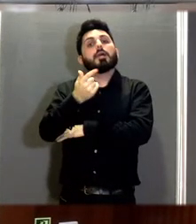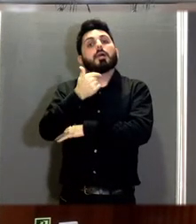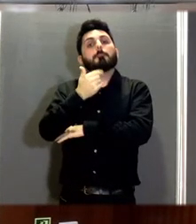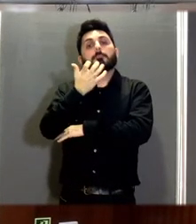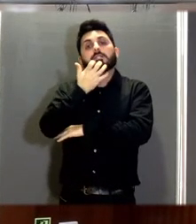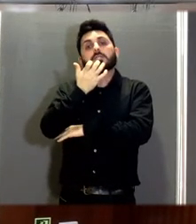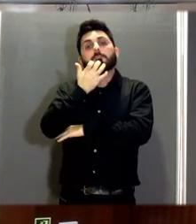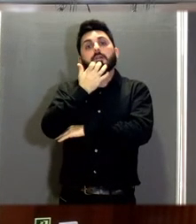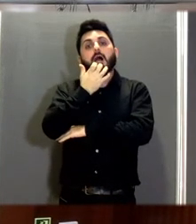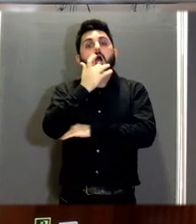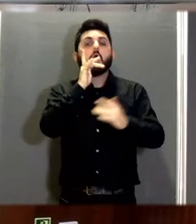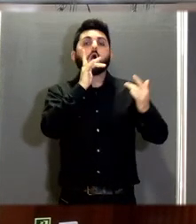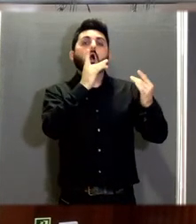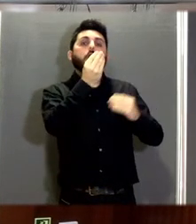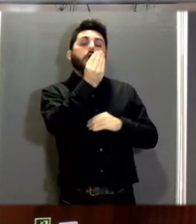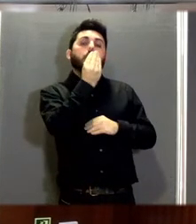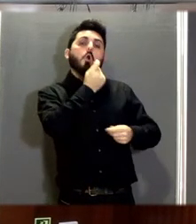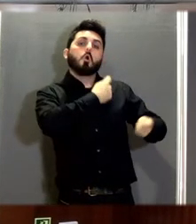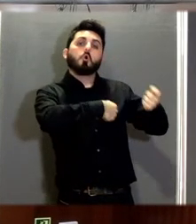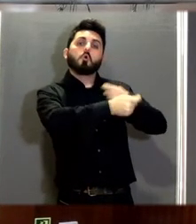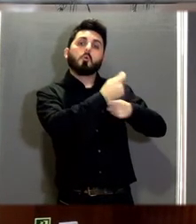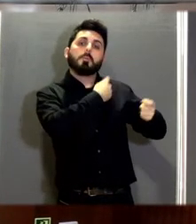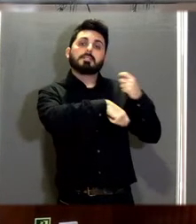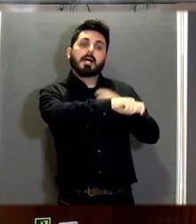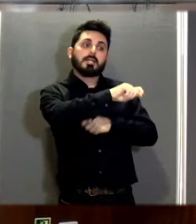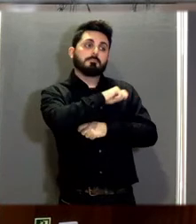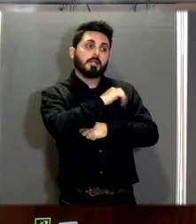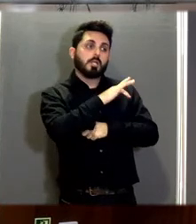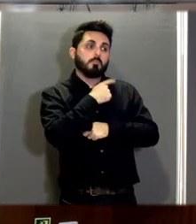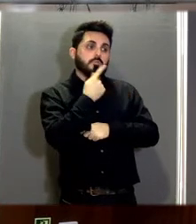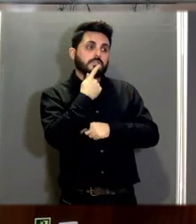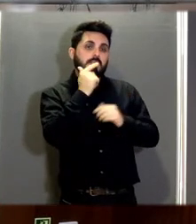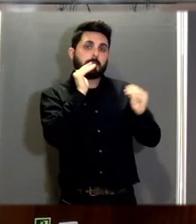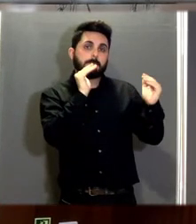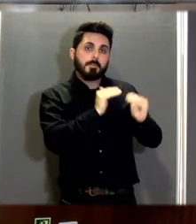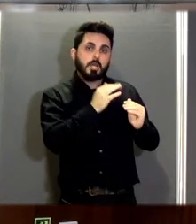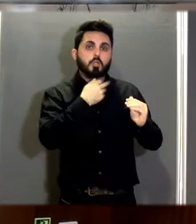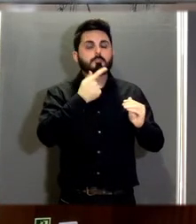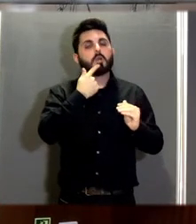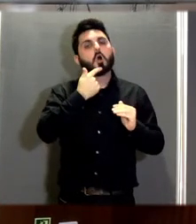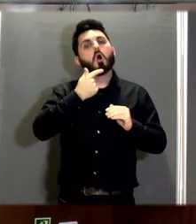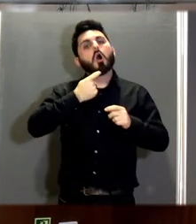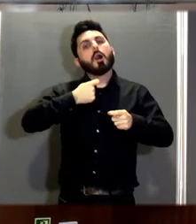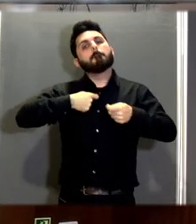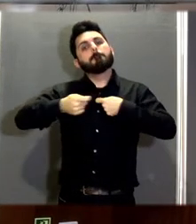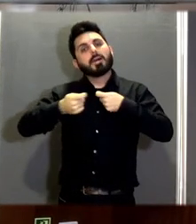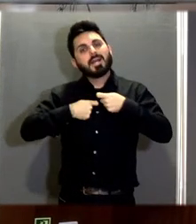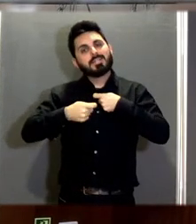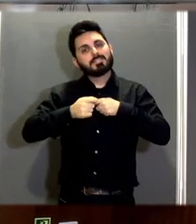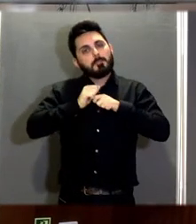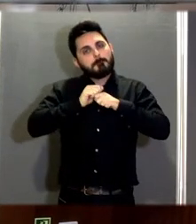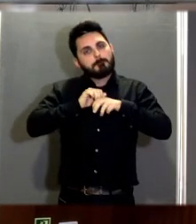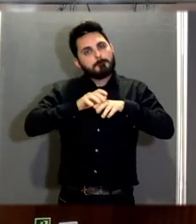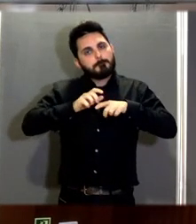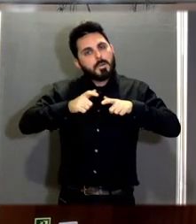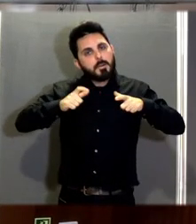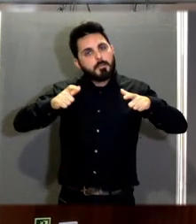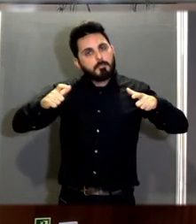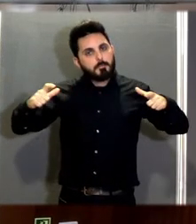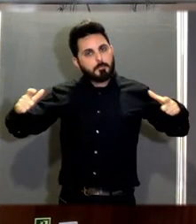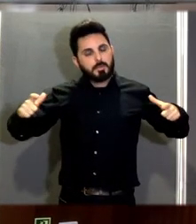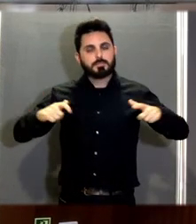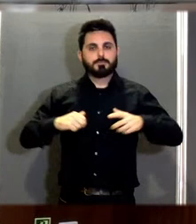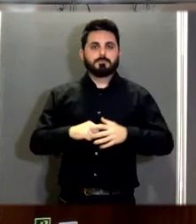amb Espanya i accelerar el procés natural de diversificació de mercats. Finalment es van fer altres